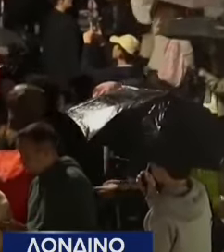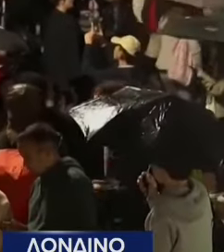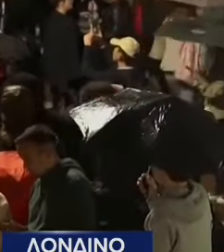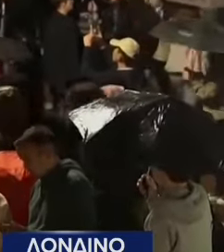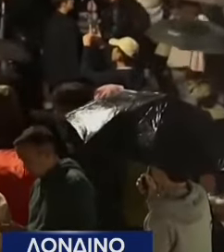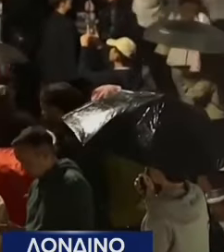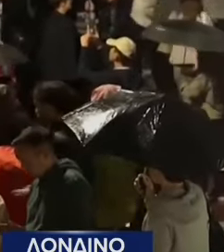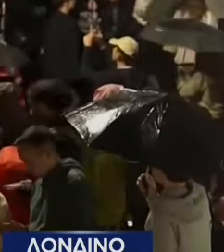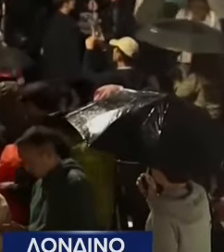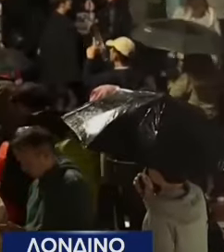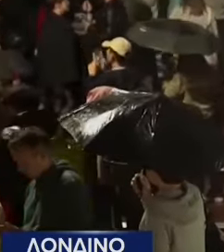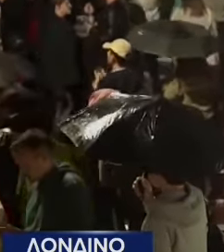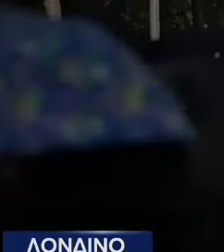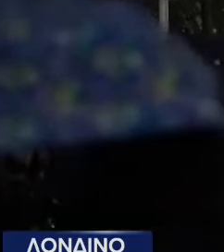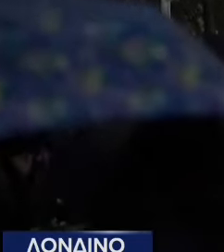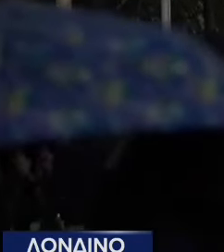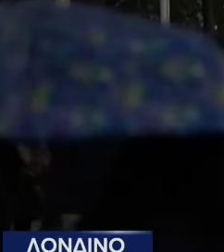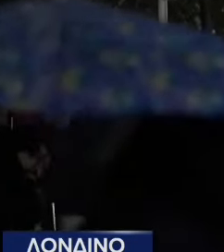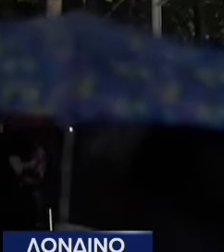χωρίς να τους φοβίζουν οι συχνές μπόρες.